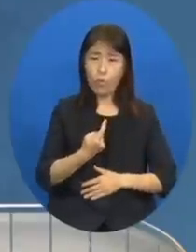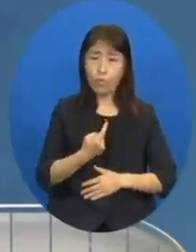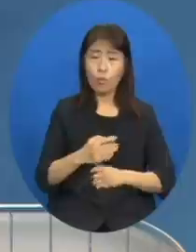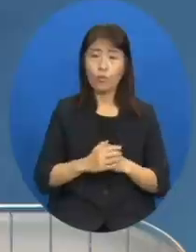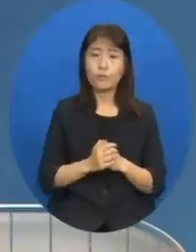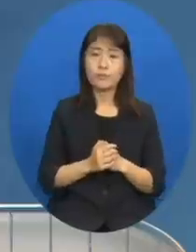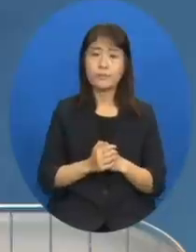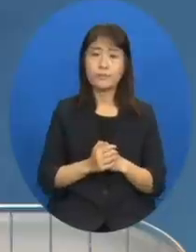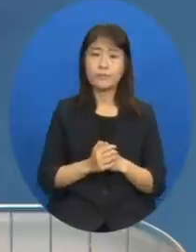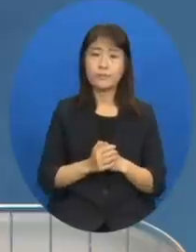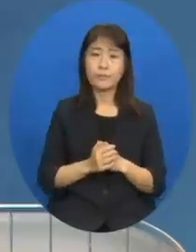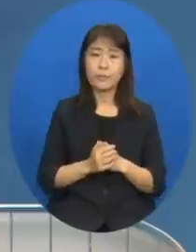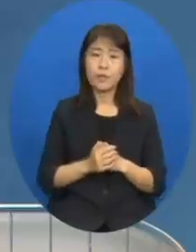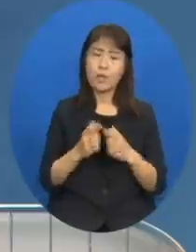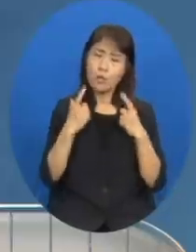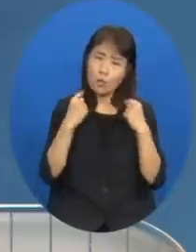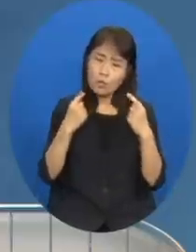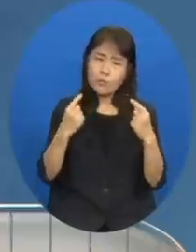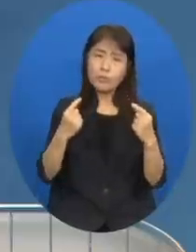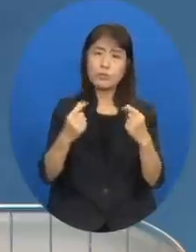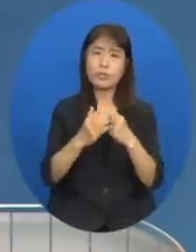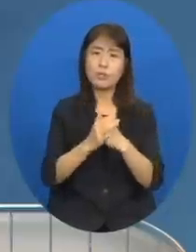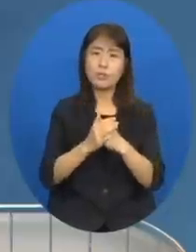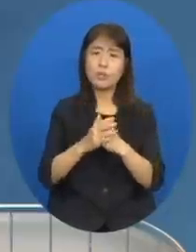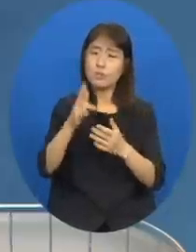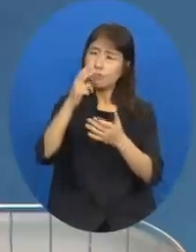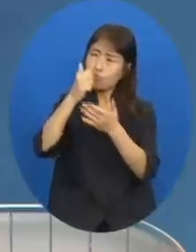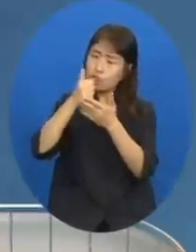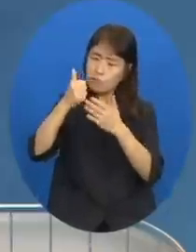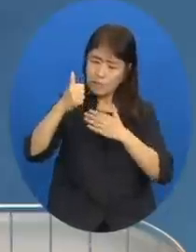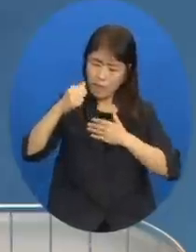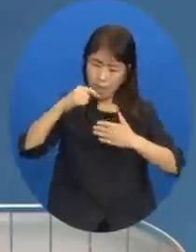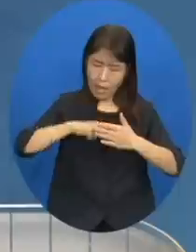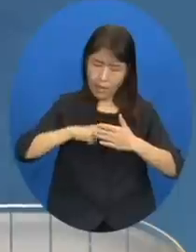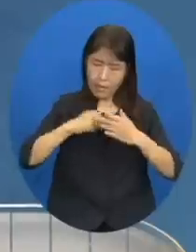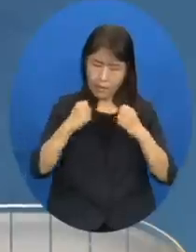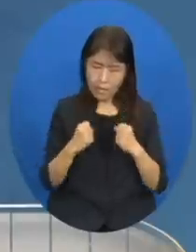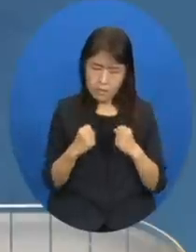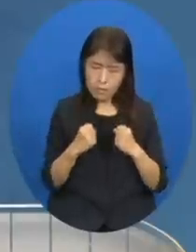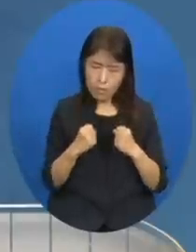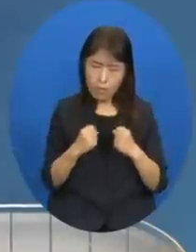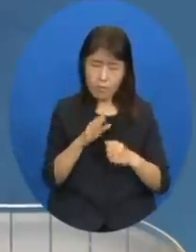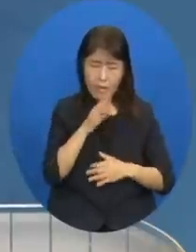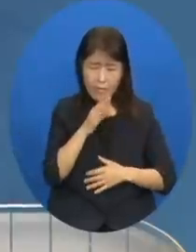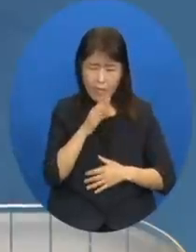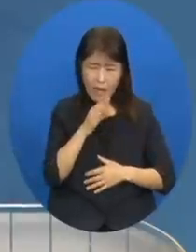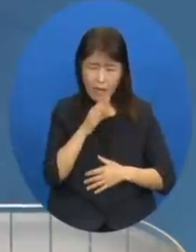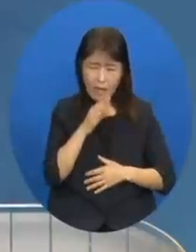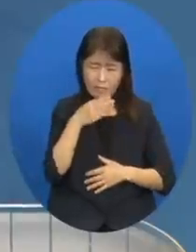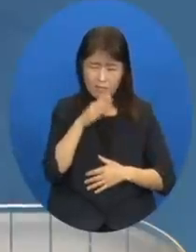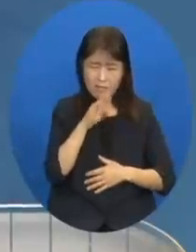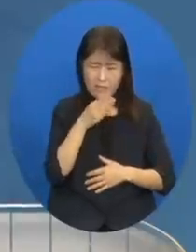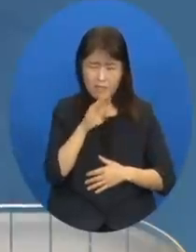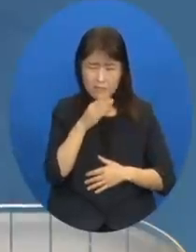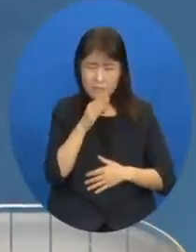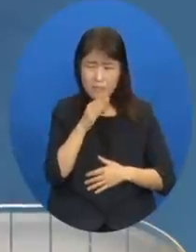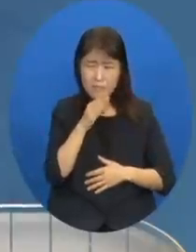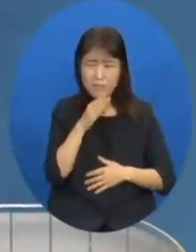인정하고도 여전히 주님은 정말 내 안에 계신가 의심하는 분들이 계시더라구요